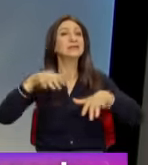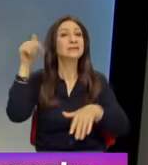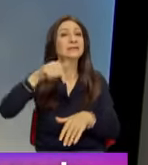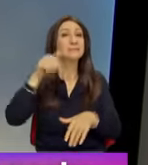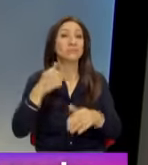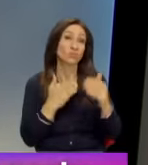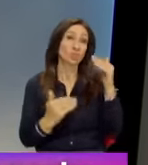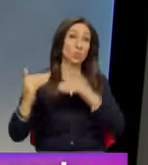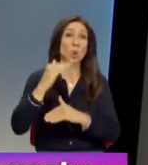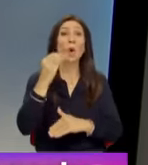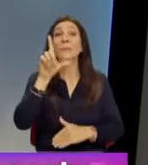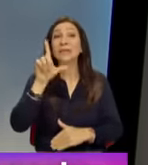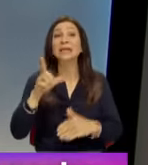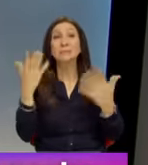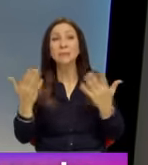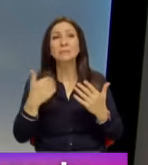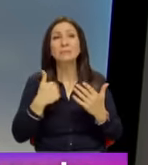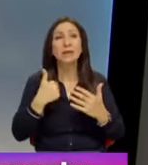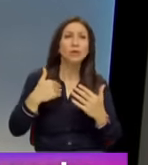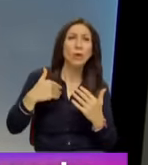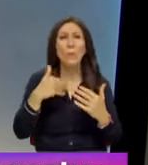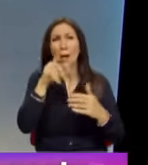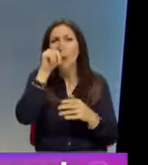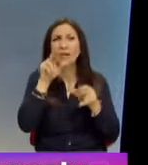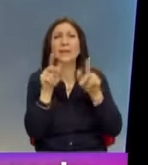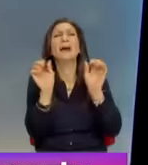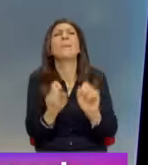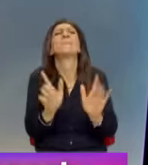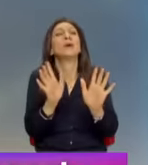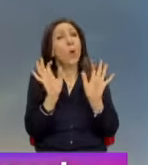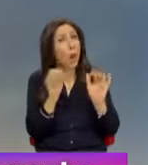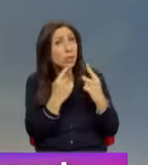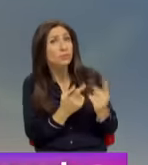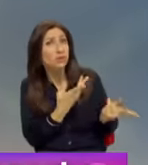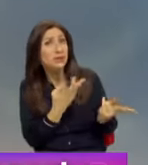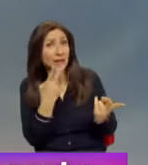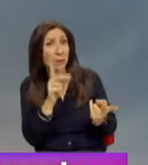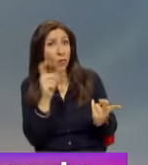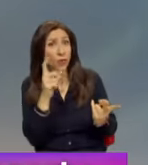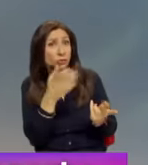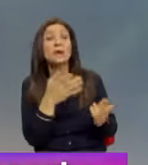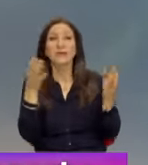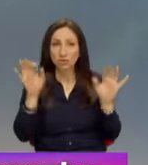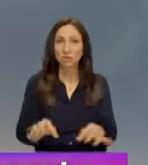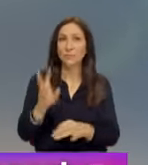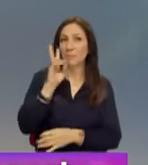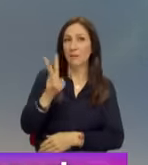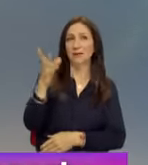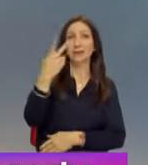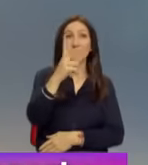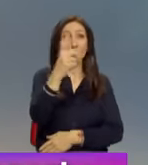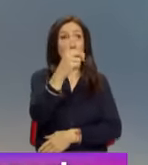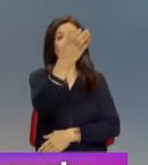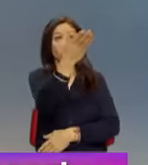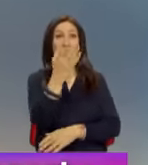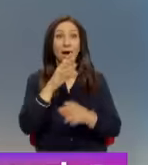üstünlüğü elde etmemiz gerekiyor ki bizi topal ördek pozisyonunda bırakmayın. Öyle denilmişti 2019'da ve şimdi bakın bu